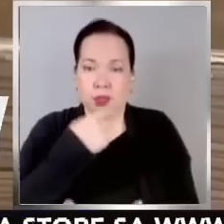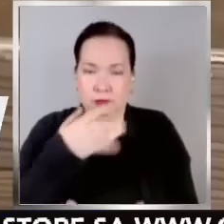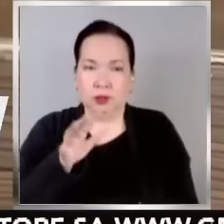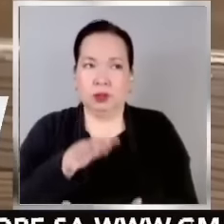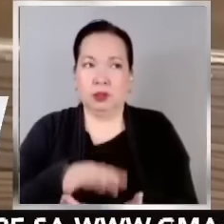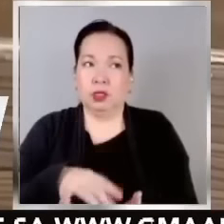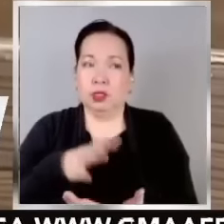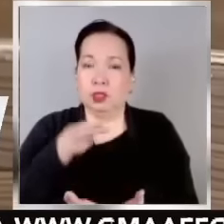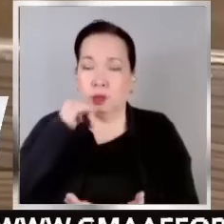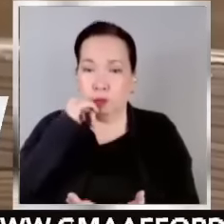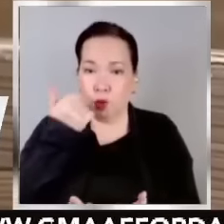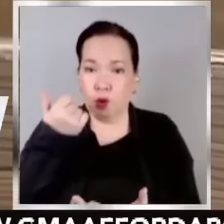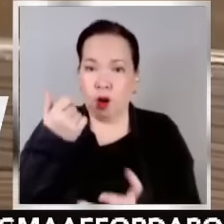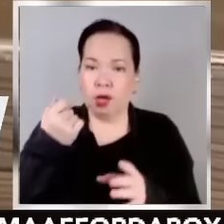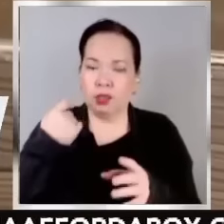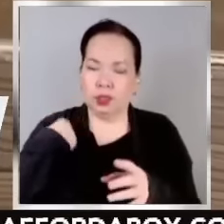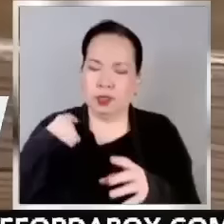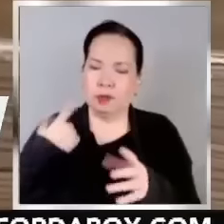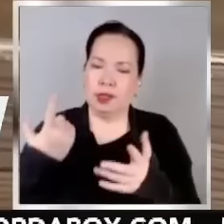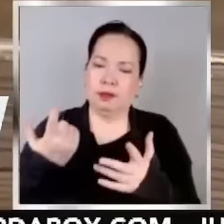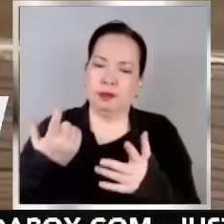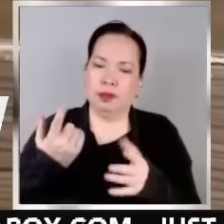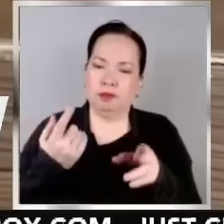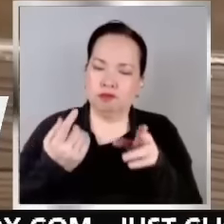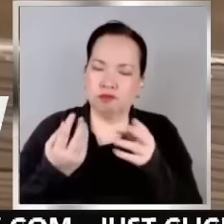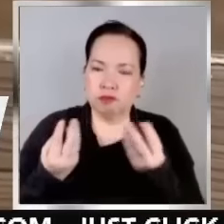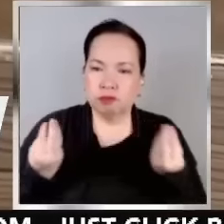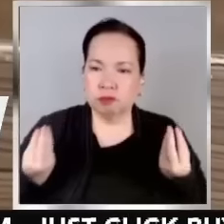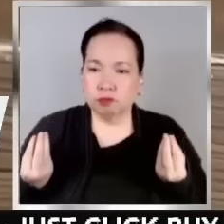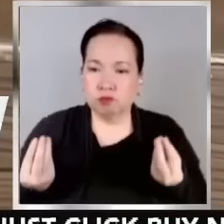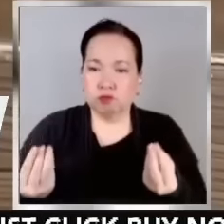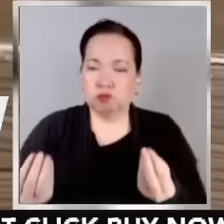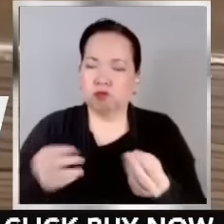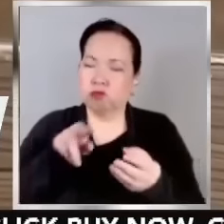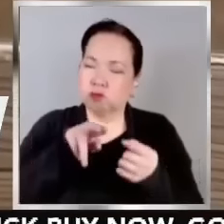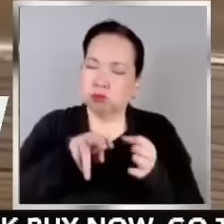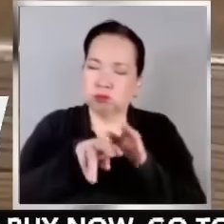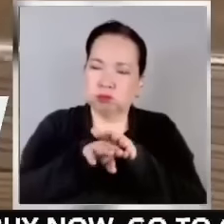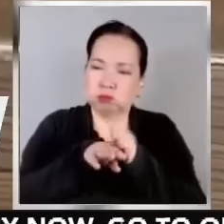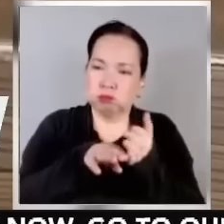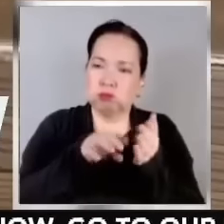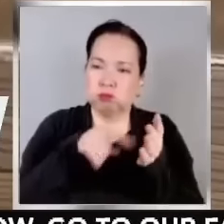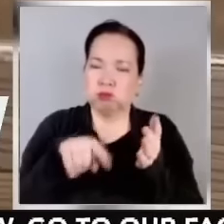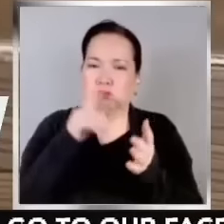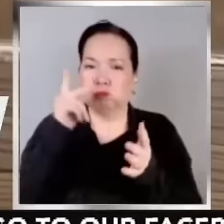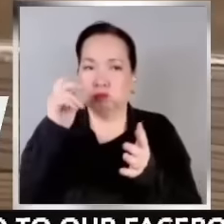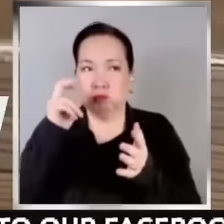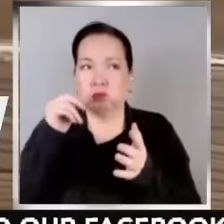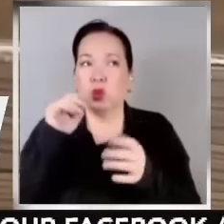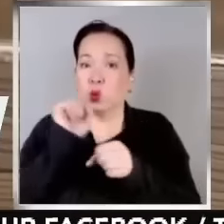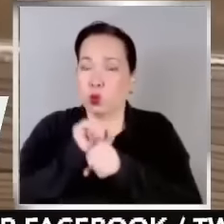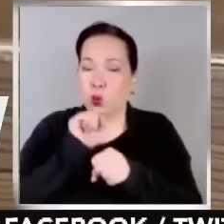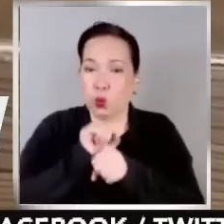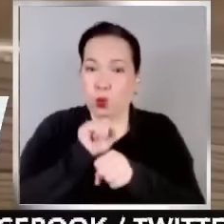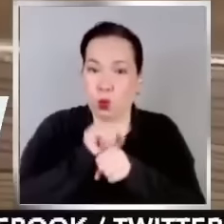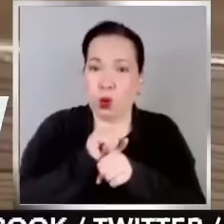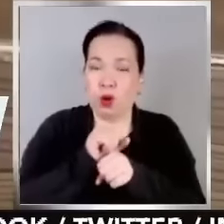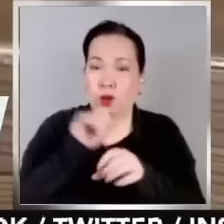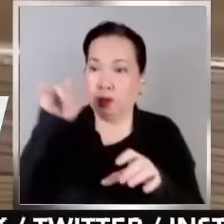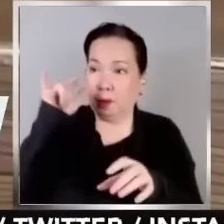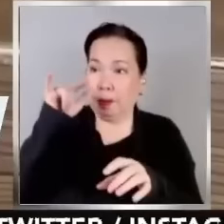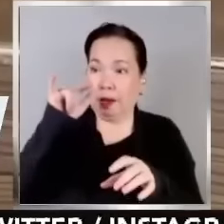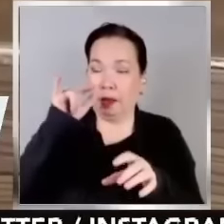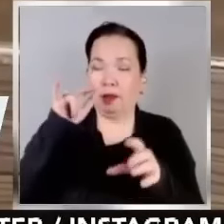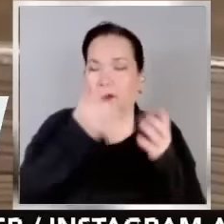ni Kenneth dito. Settled din po yan. And we're working with the airlines para matransport na po yung body ni